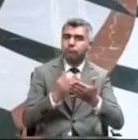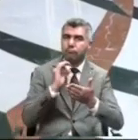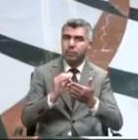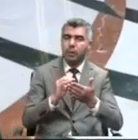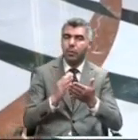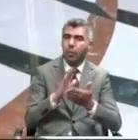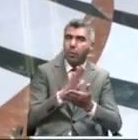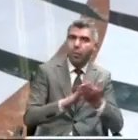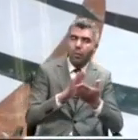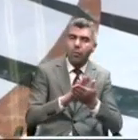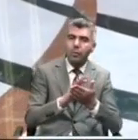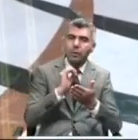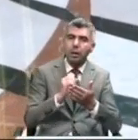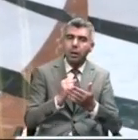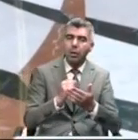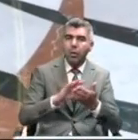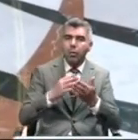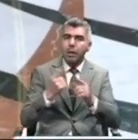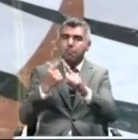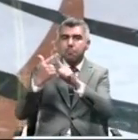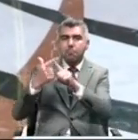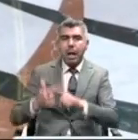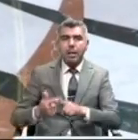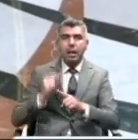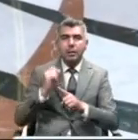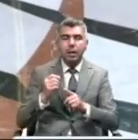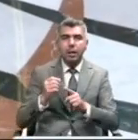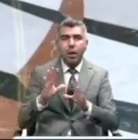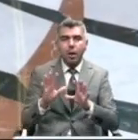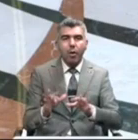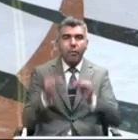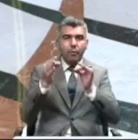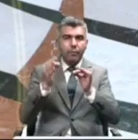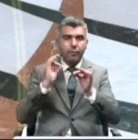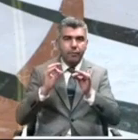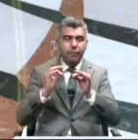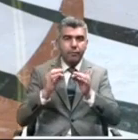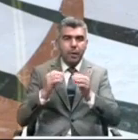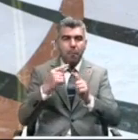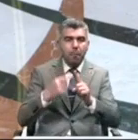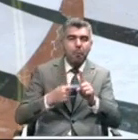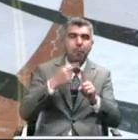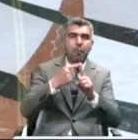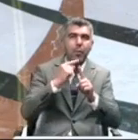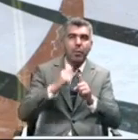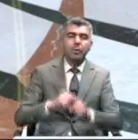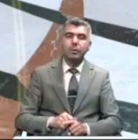ما تمتلكه من هوامش مالها باش تخلق لنا واحد الفرص اكبر